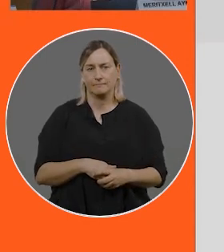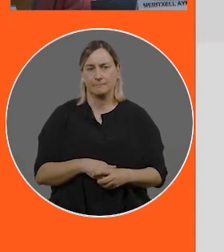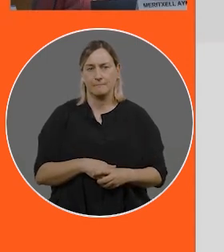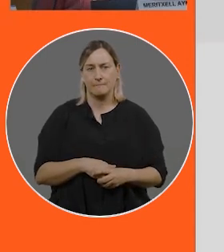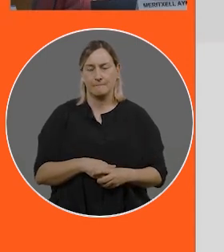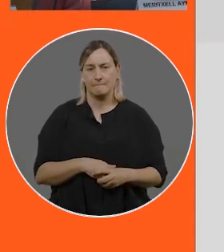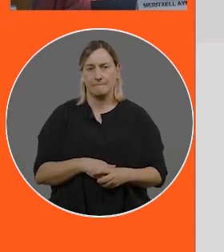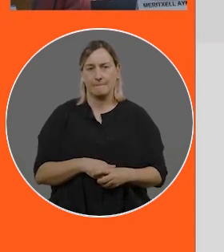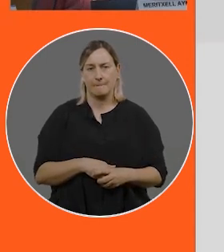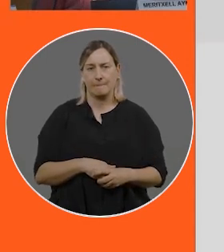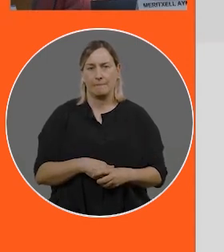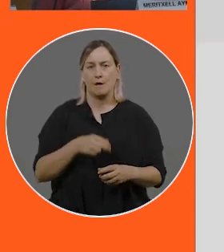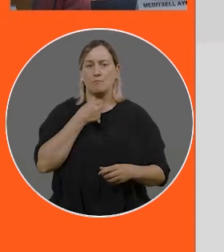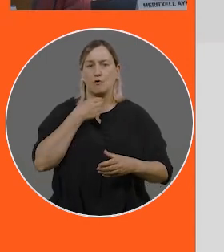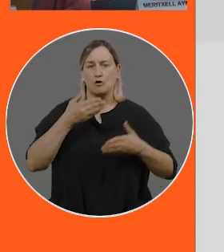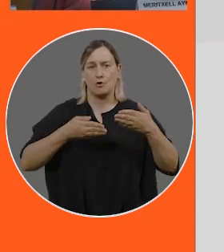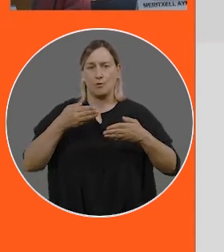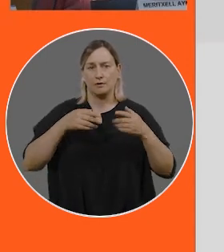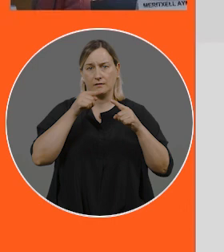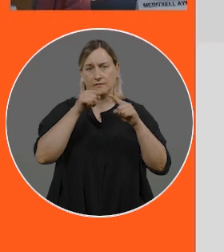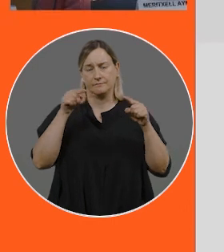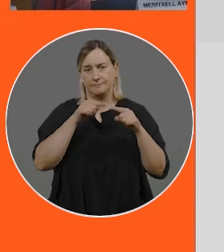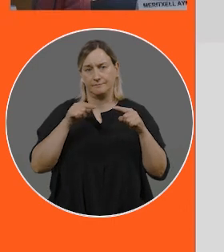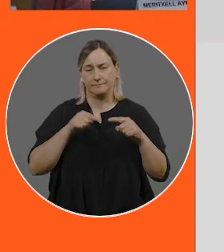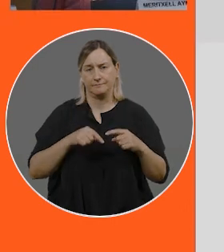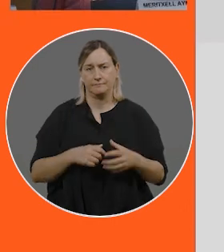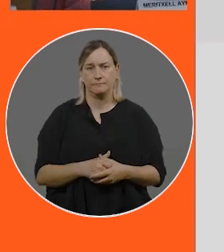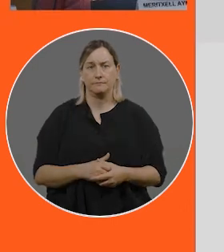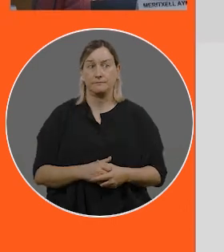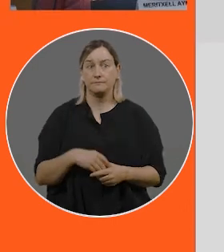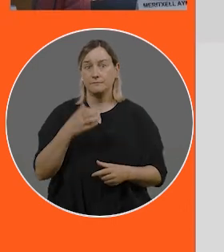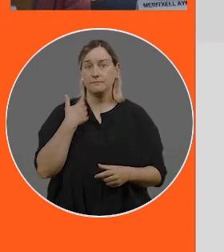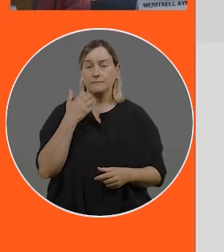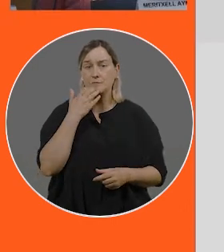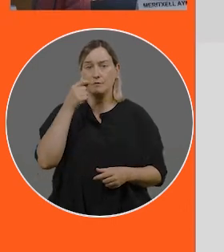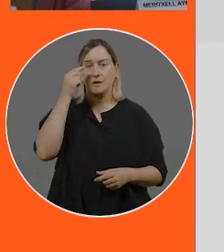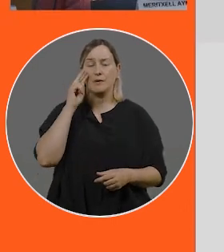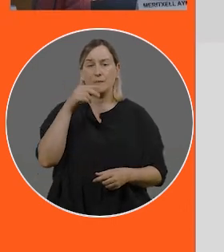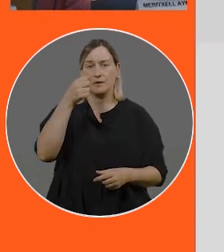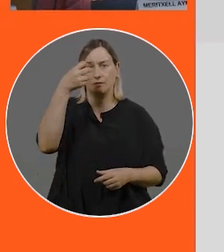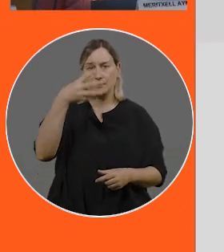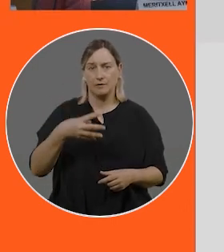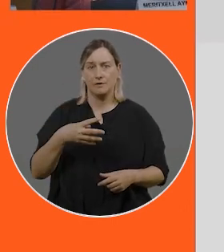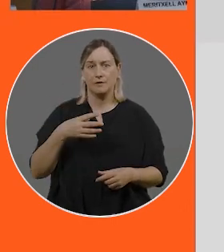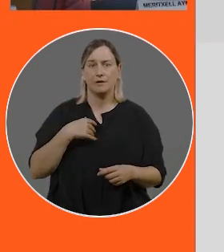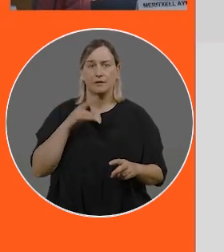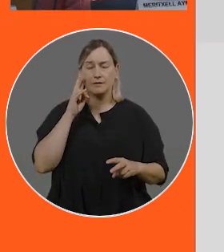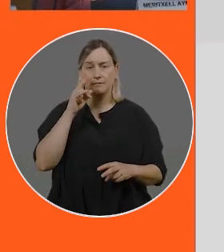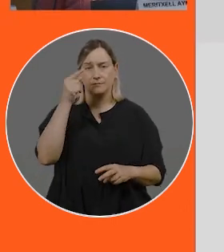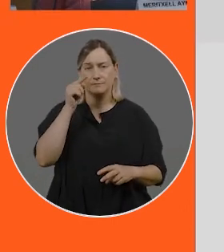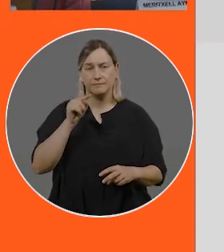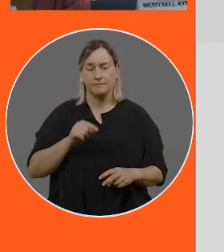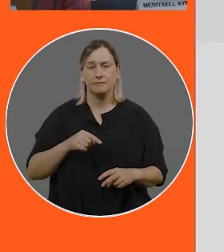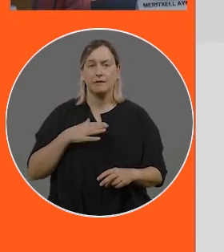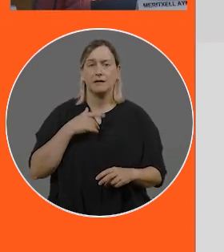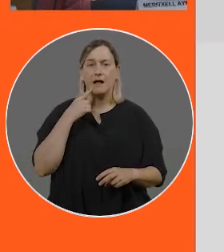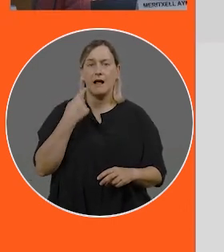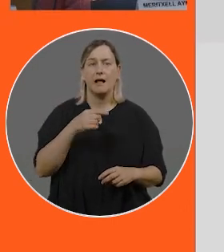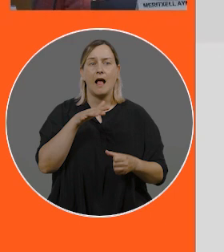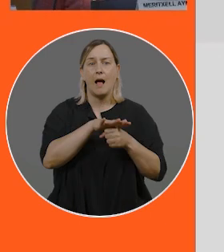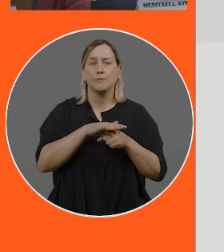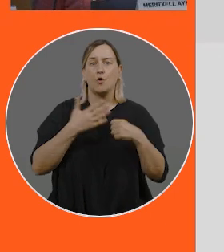edición. Ámbito asterisco cuadro combinado, seleccione un valor. I aquí sí que són per seleccionar... Bueno, quins àmbits vols,